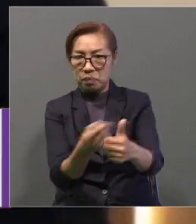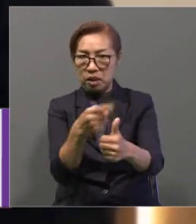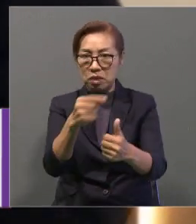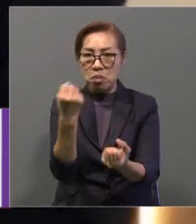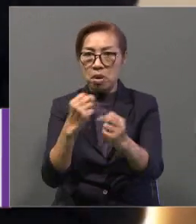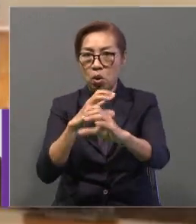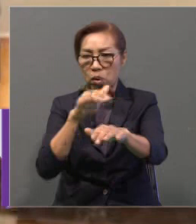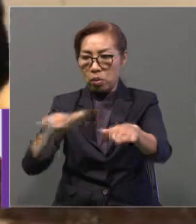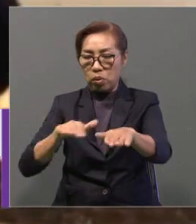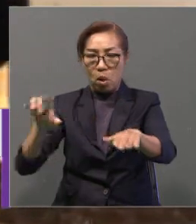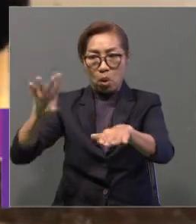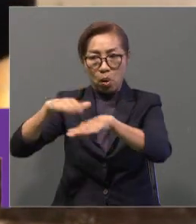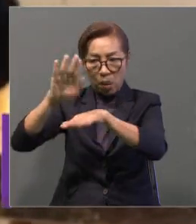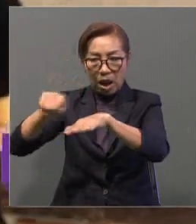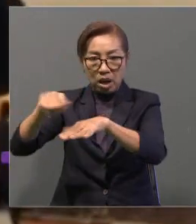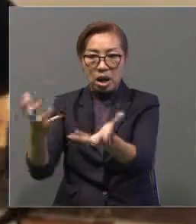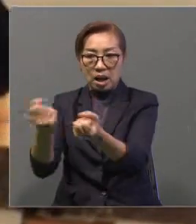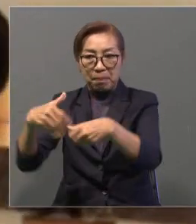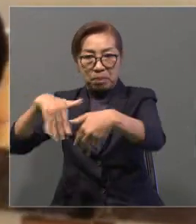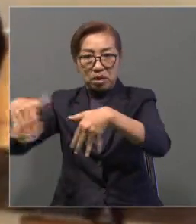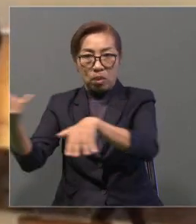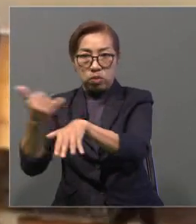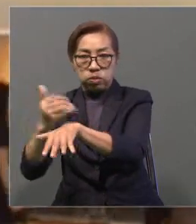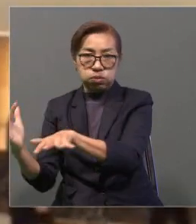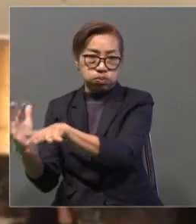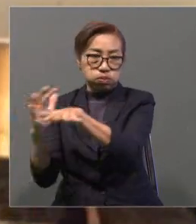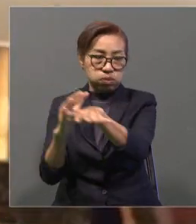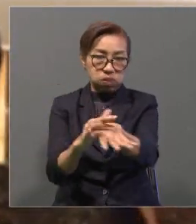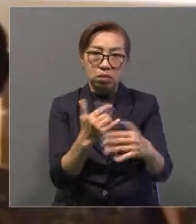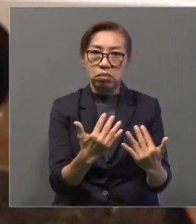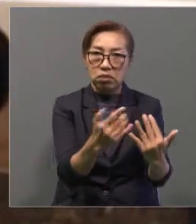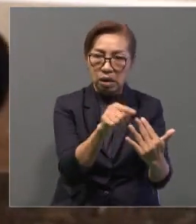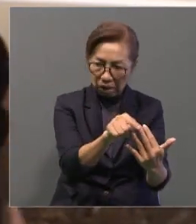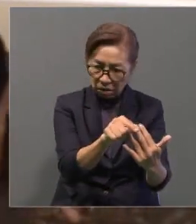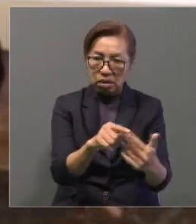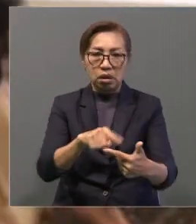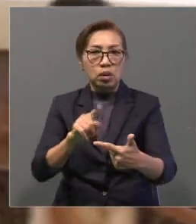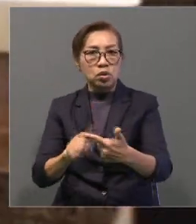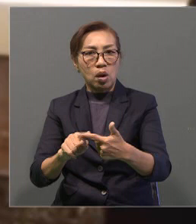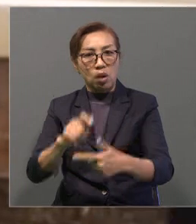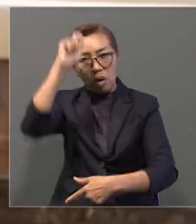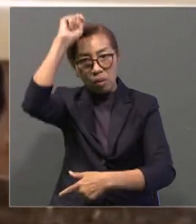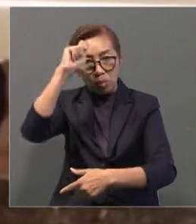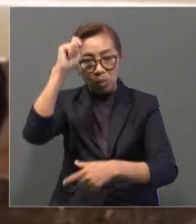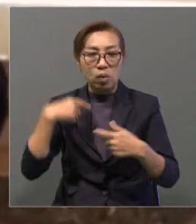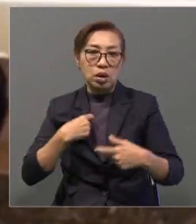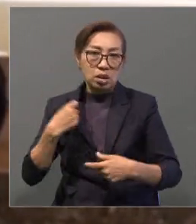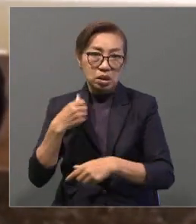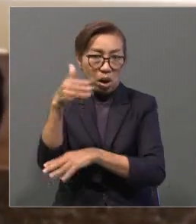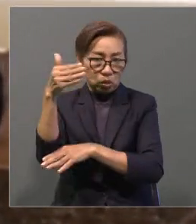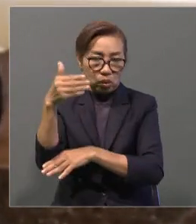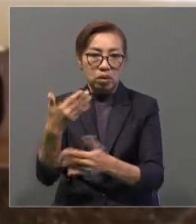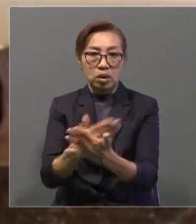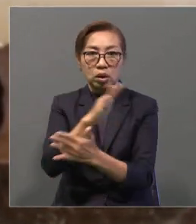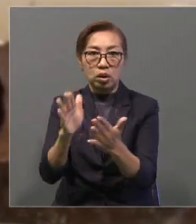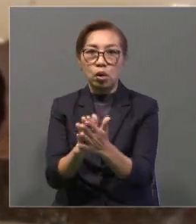คันขนคนฟังปราศรัยของพลเอกประยุทธ์จันทร์โอชานายกรัฐมนตรีการแจกเสื้อหมวกธงกว่า 4,000ชุดมูลค่ากว่า